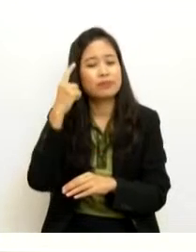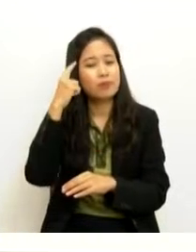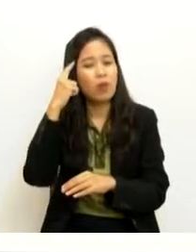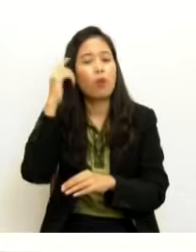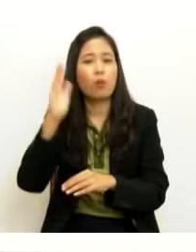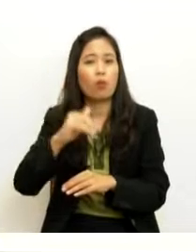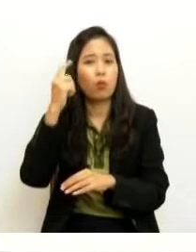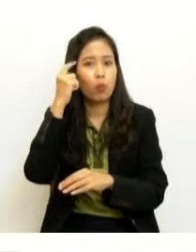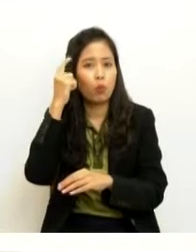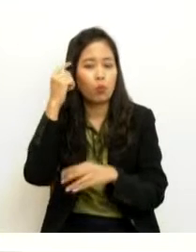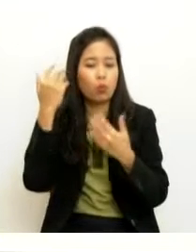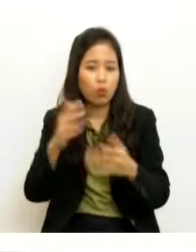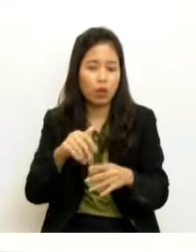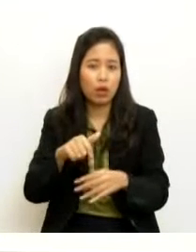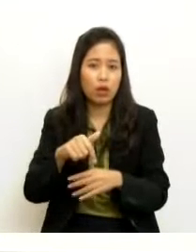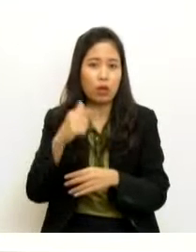ของ